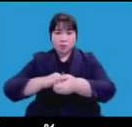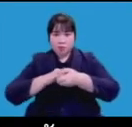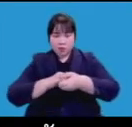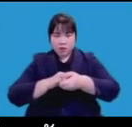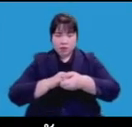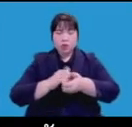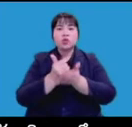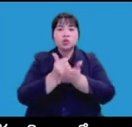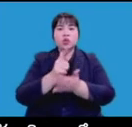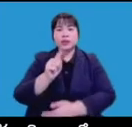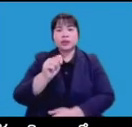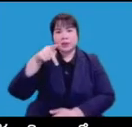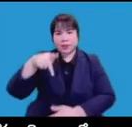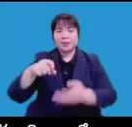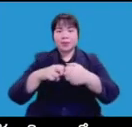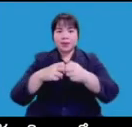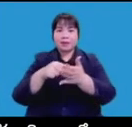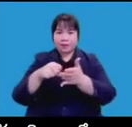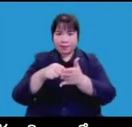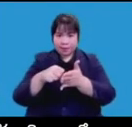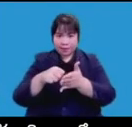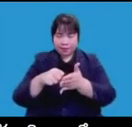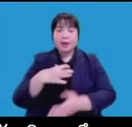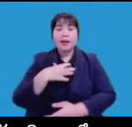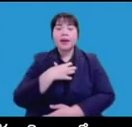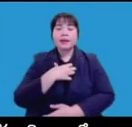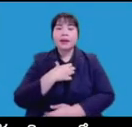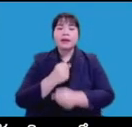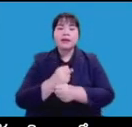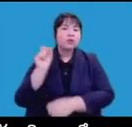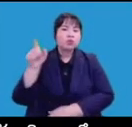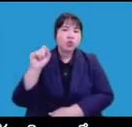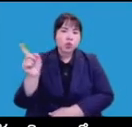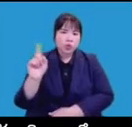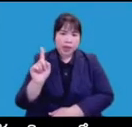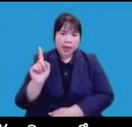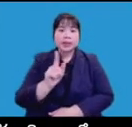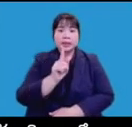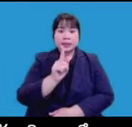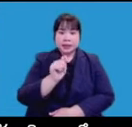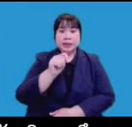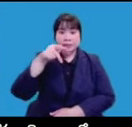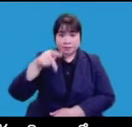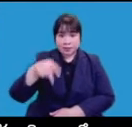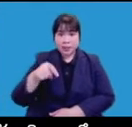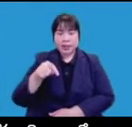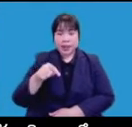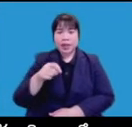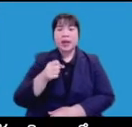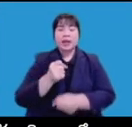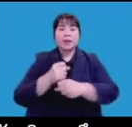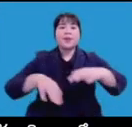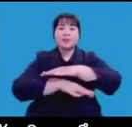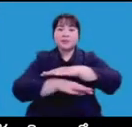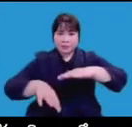TPM แบบในการแก้ปัญหานอกจากนั้นแล้วสิ่งที่อยากจะมุ่งให้เกิดคือทำยังไงให้ TPM แบบเนี่ยมันกลายเป็นที่เราเรียกว่า